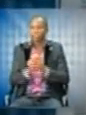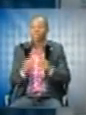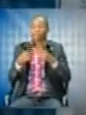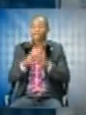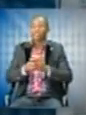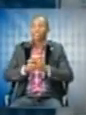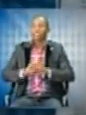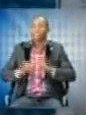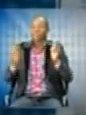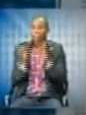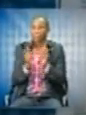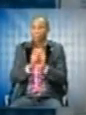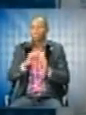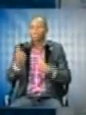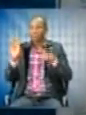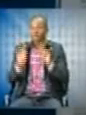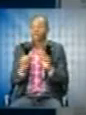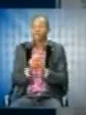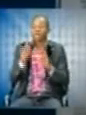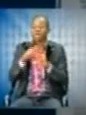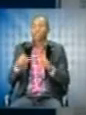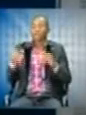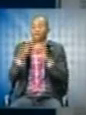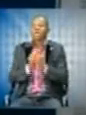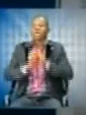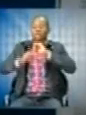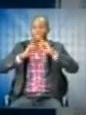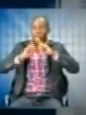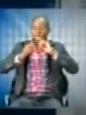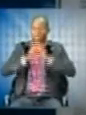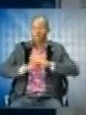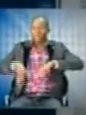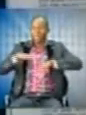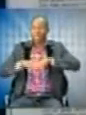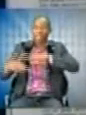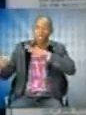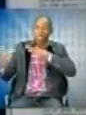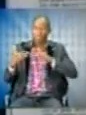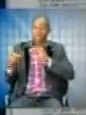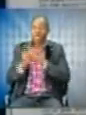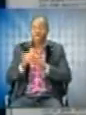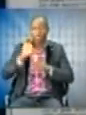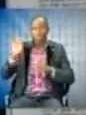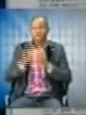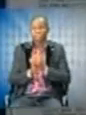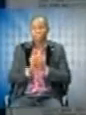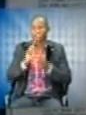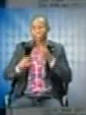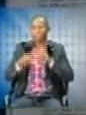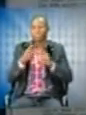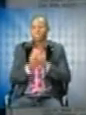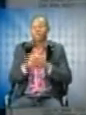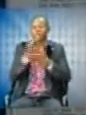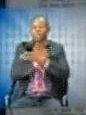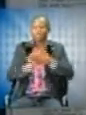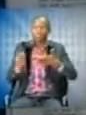de Pretoria à l'audience prévue ce jeudi 14 février. Concernant la guerre de l'Est, le confrère écrit « La SADC,